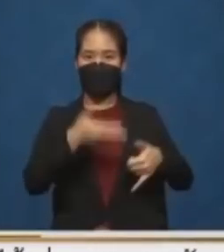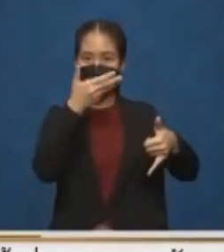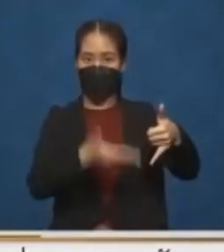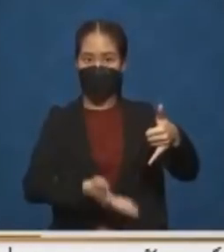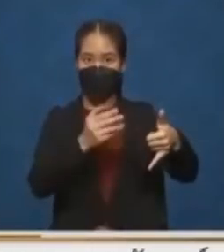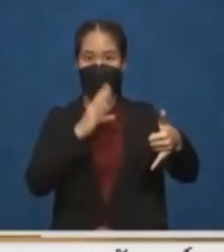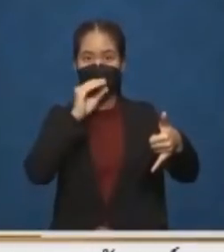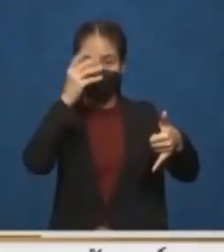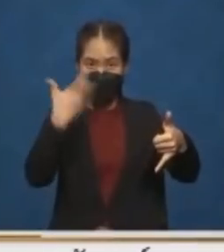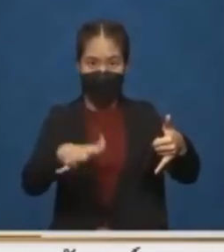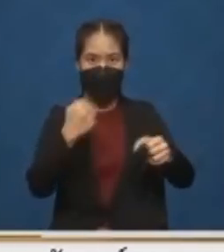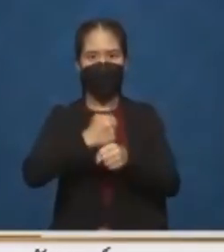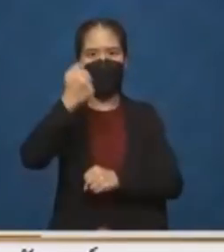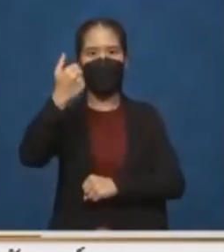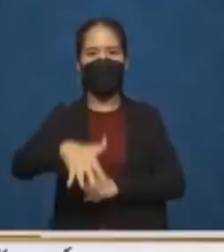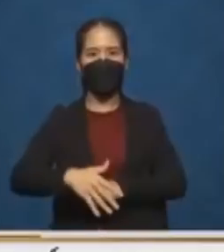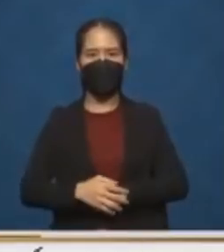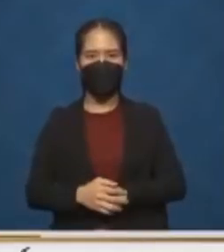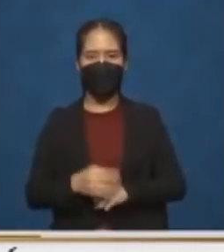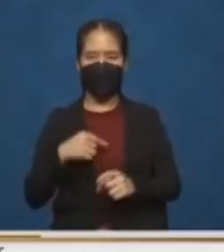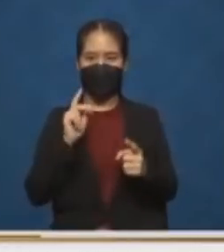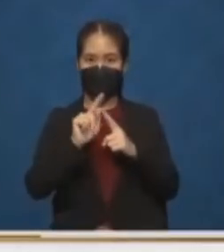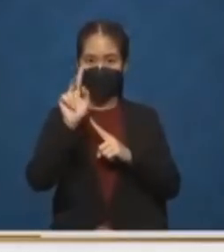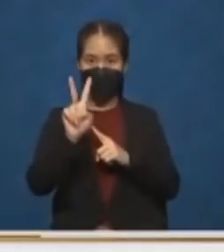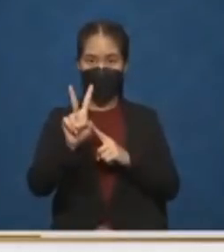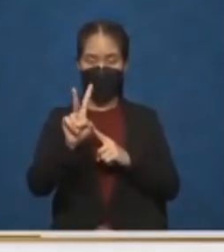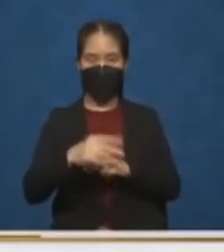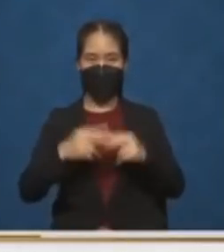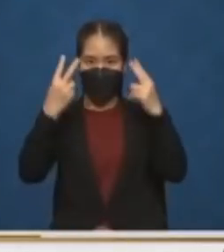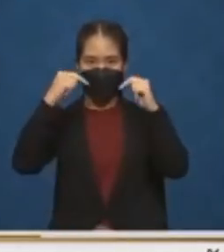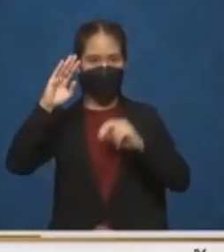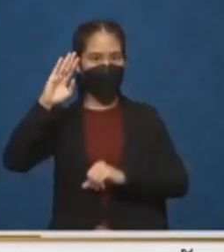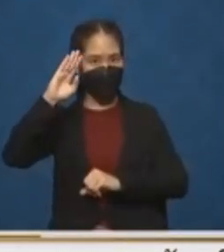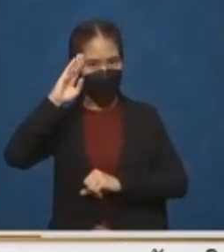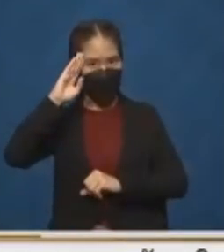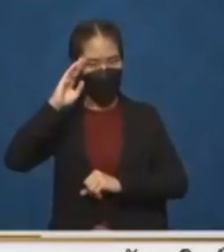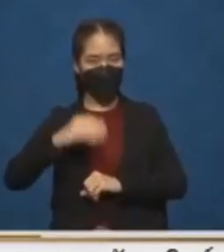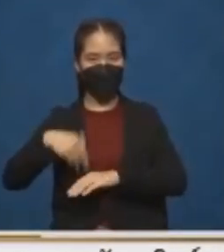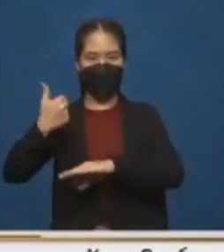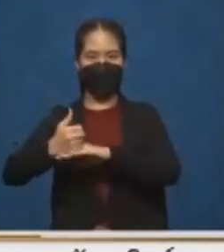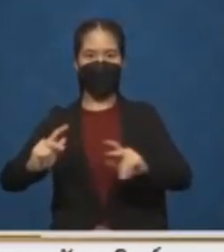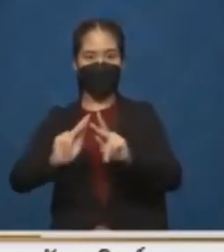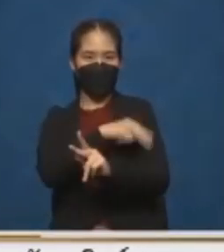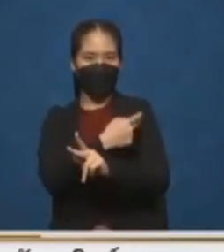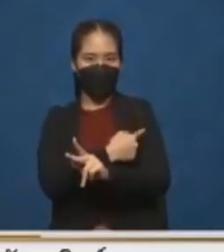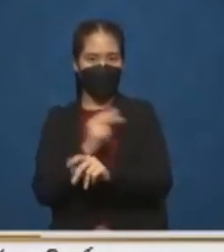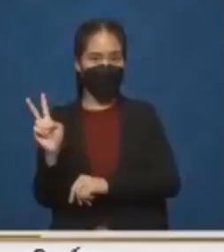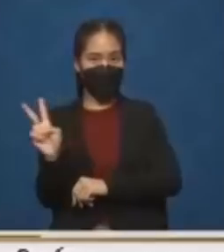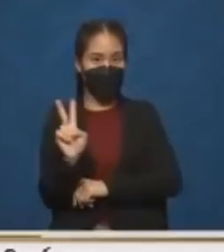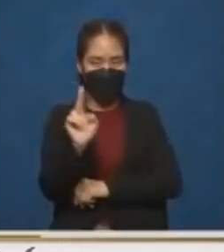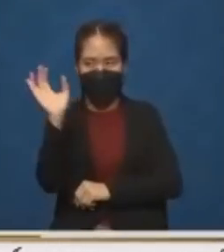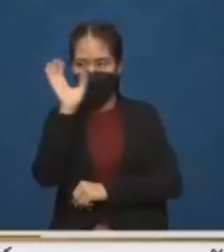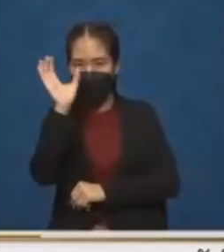ลตวเองข้อ 2 ผลเอกประยุติและนายอนุธิตร่มกจัดหาและจัดซ้อวักซีนชินโวัก